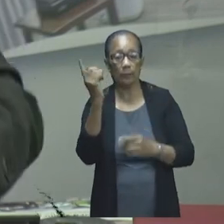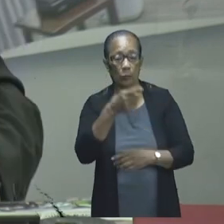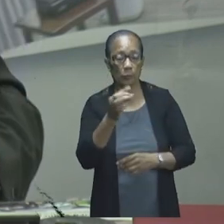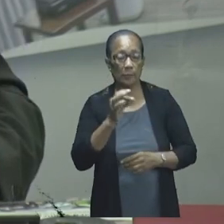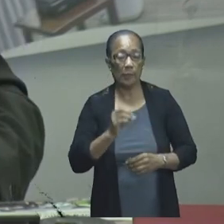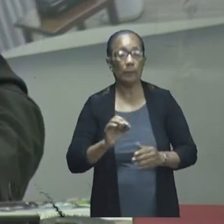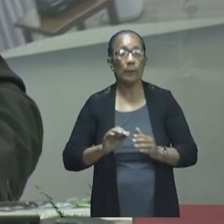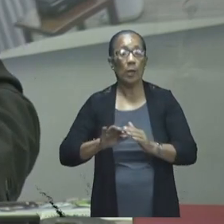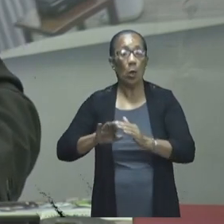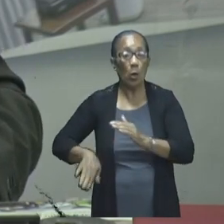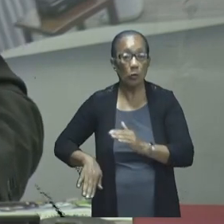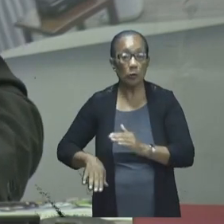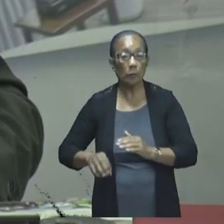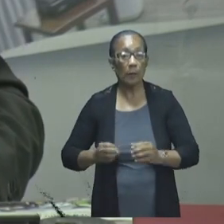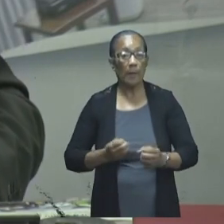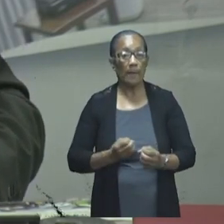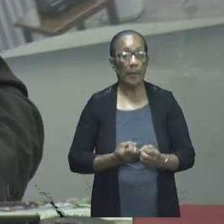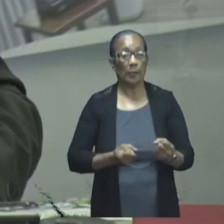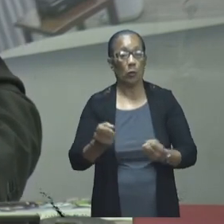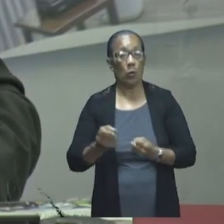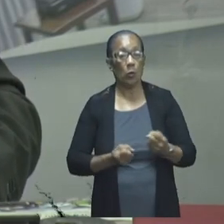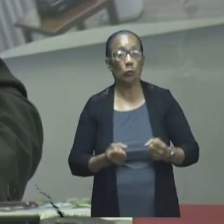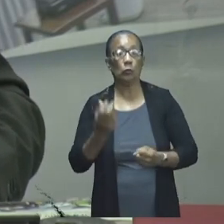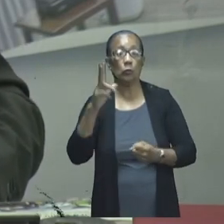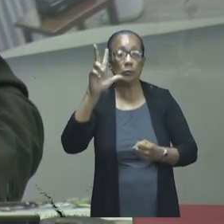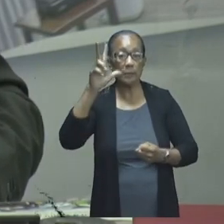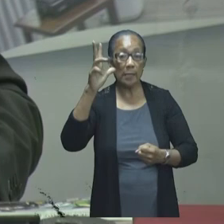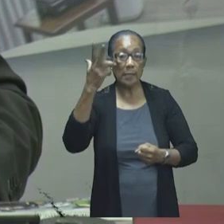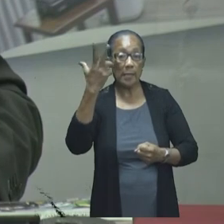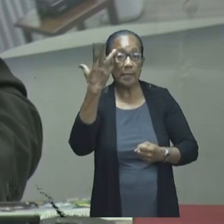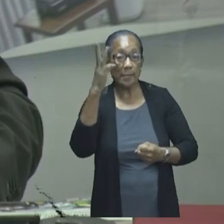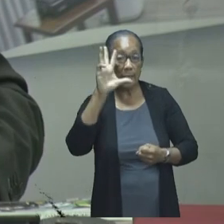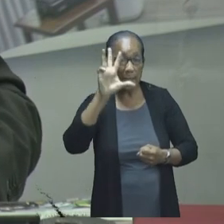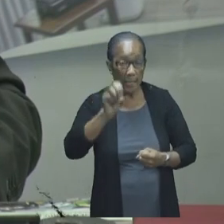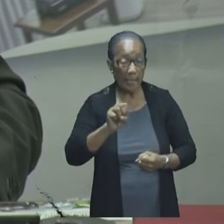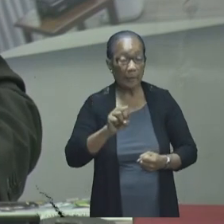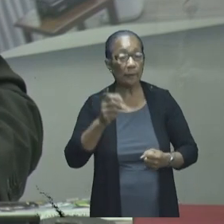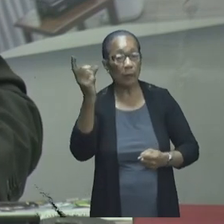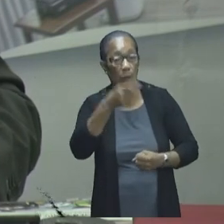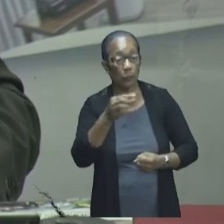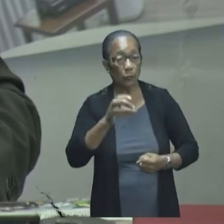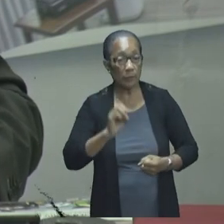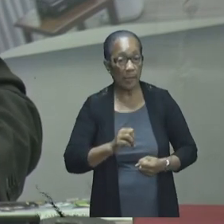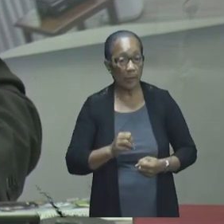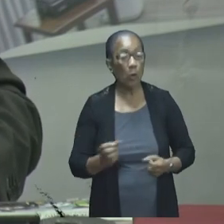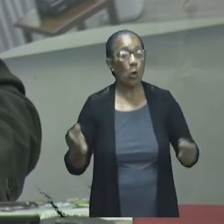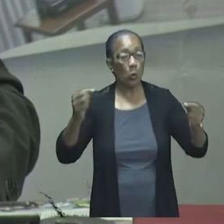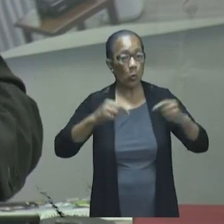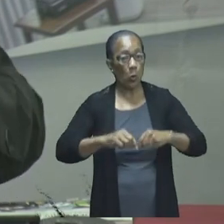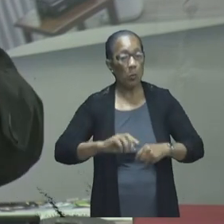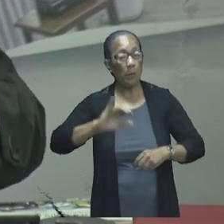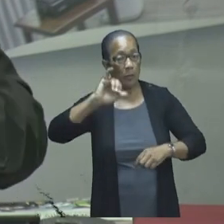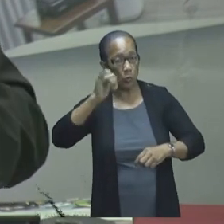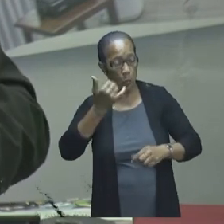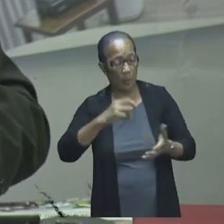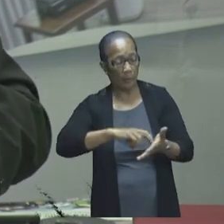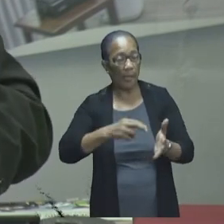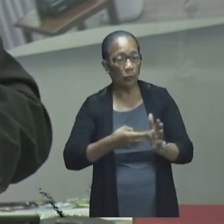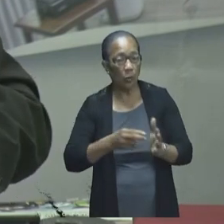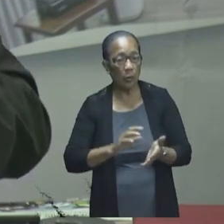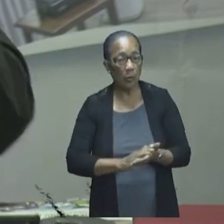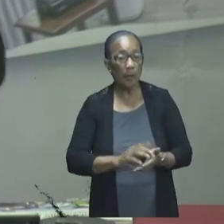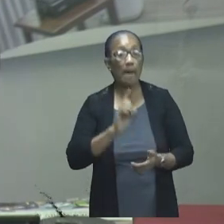en bij die auto's daar is het 90% aan uitstoot dan moet je hier met moderne technologie komen er minder ruis toeter kortom de